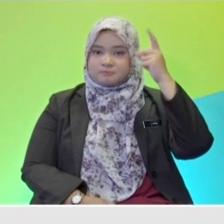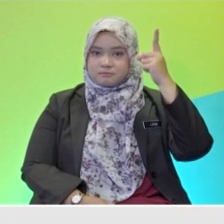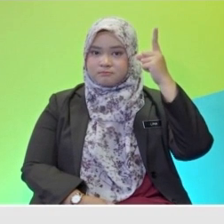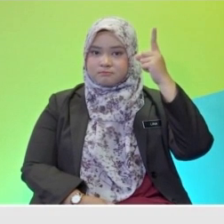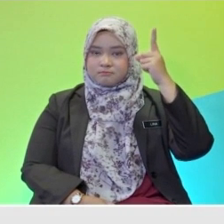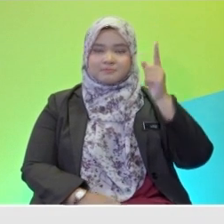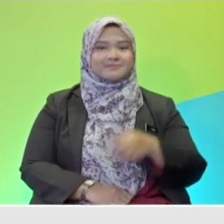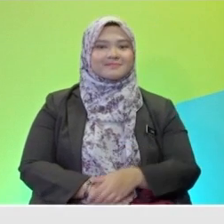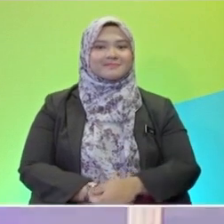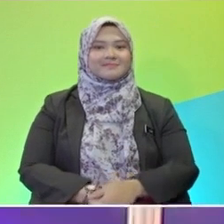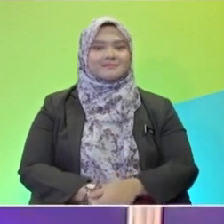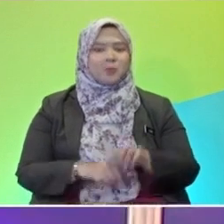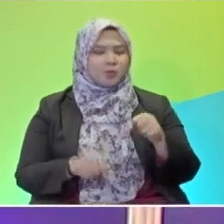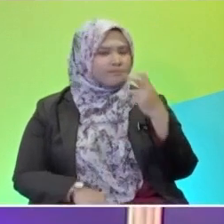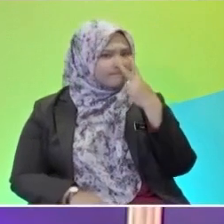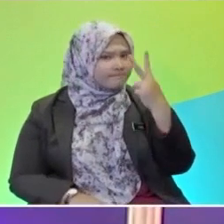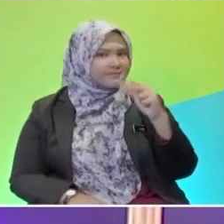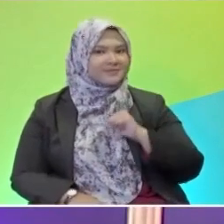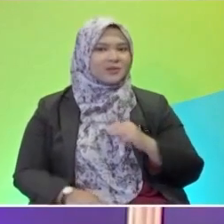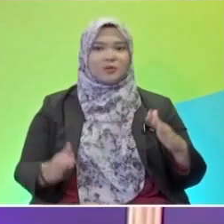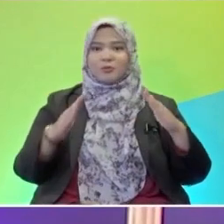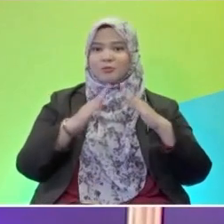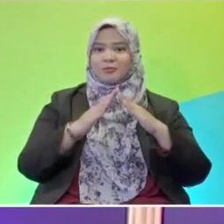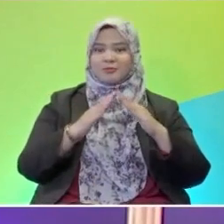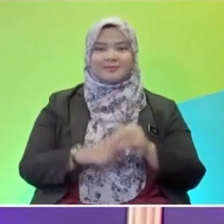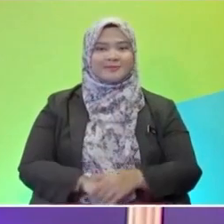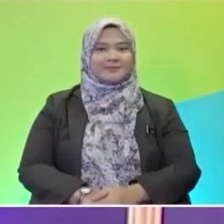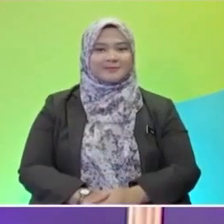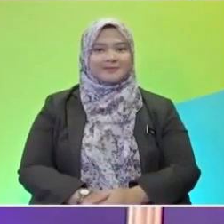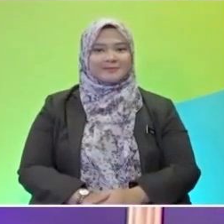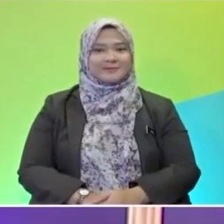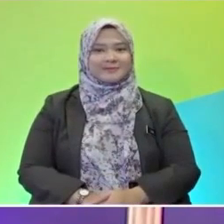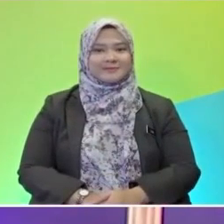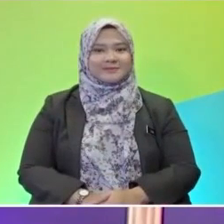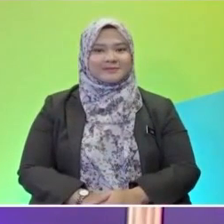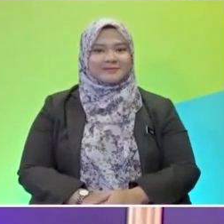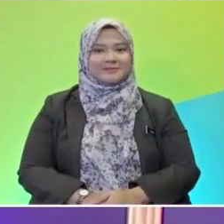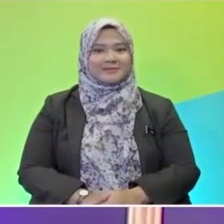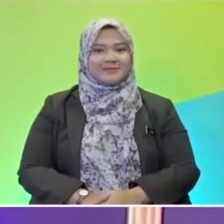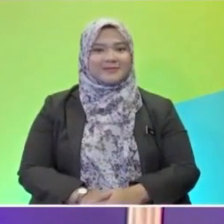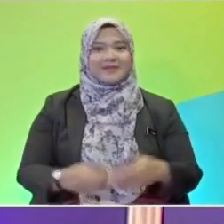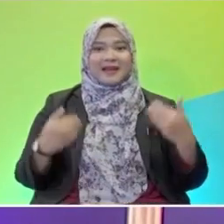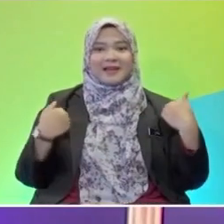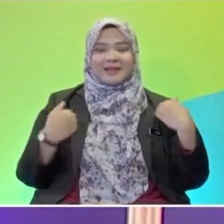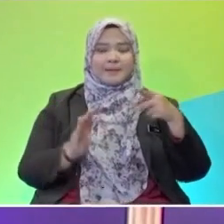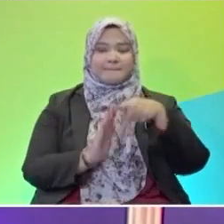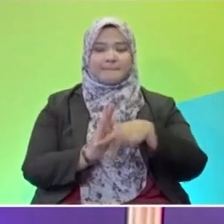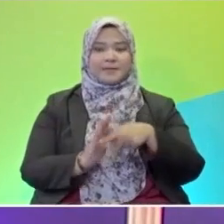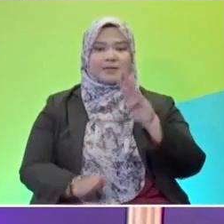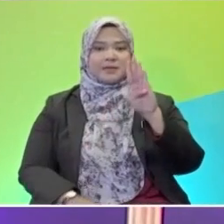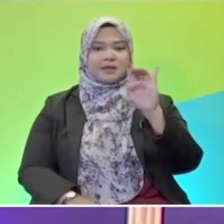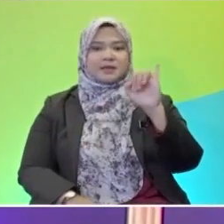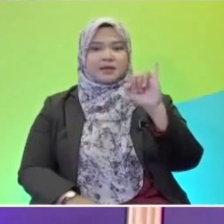di rumah nampak ikan kita eh akhirnya kita tengok dia kecil eh besar rupanya disebabkan oleh pembiasan